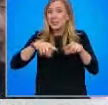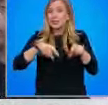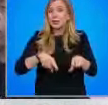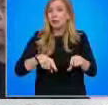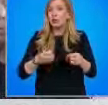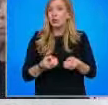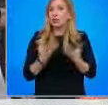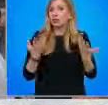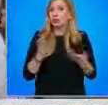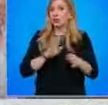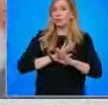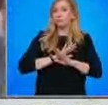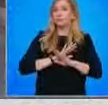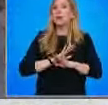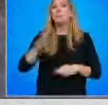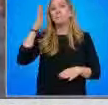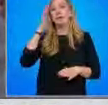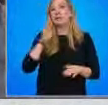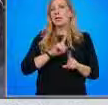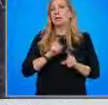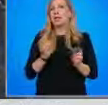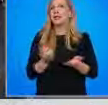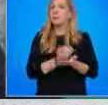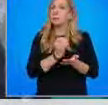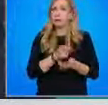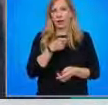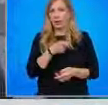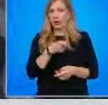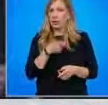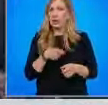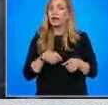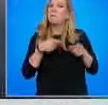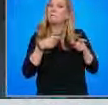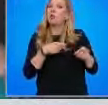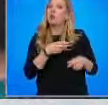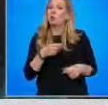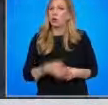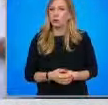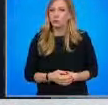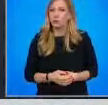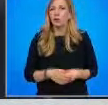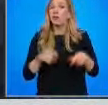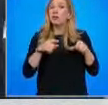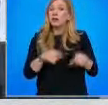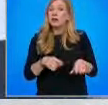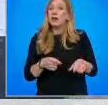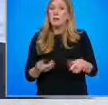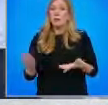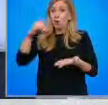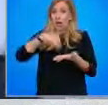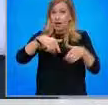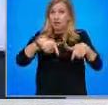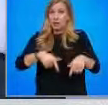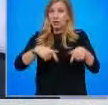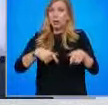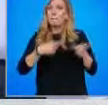развръзка. Министърът обаче не спести критики към главния прокурор. Мисля, че проявата на главния прокурор беше крайно неуместна. Много